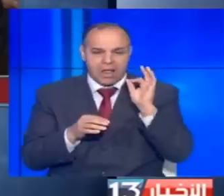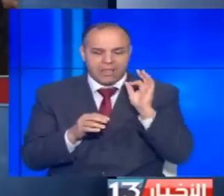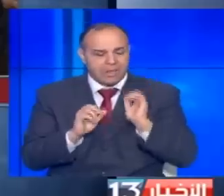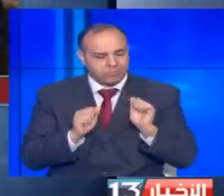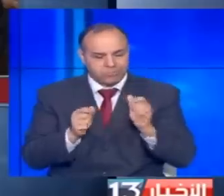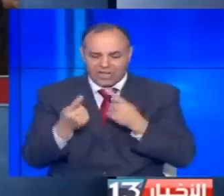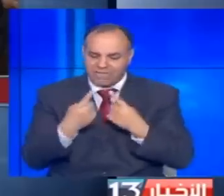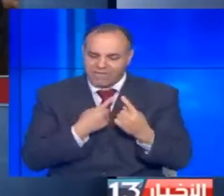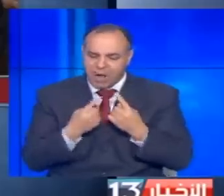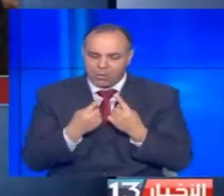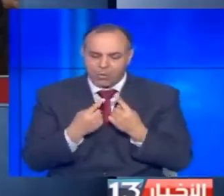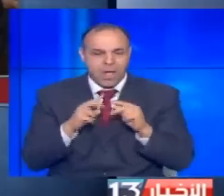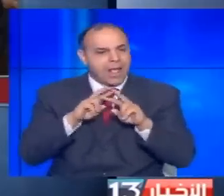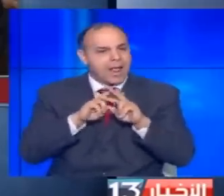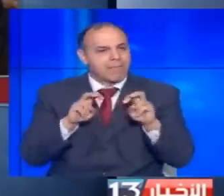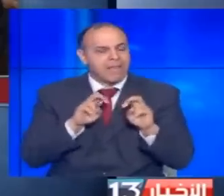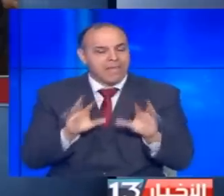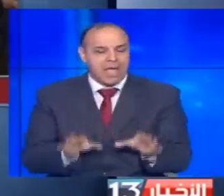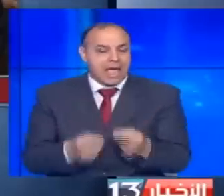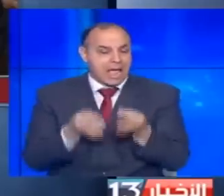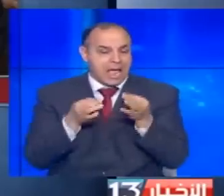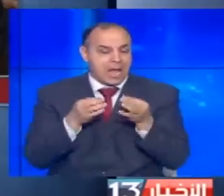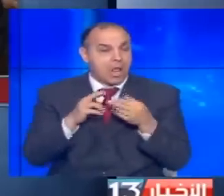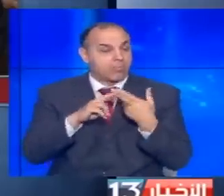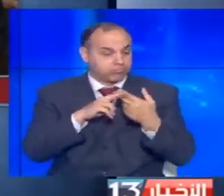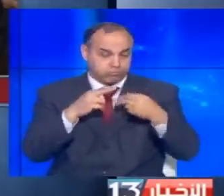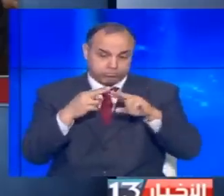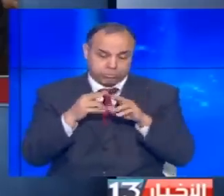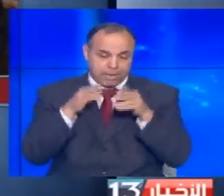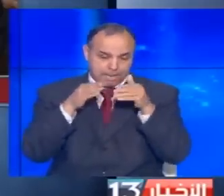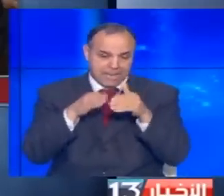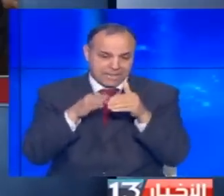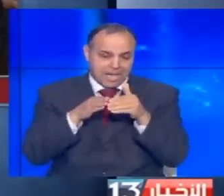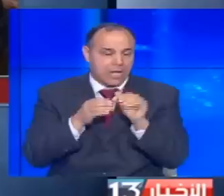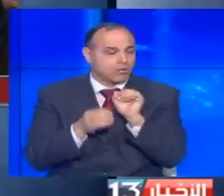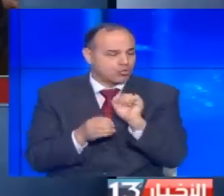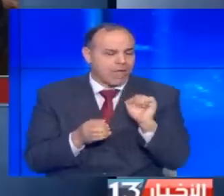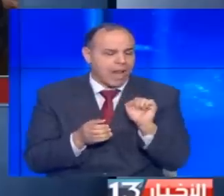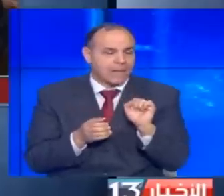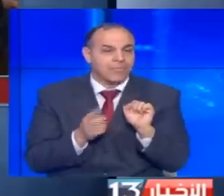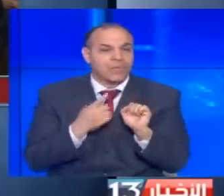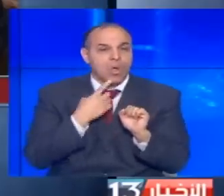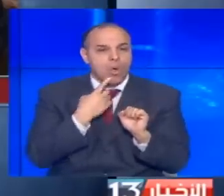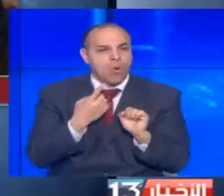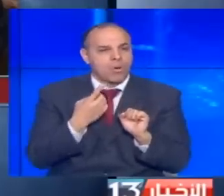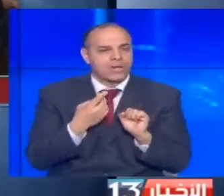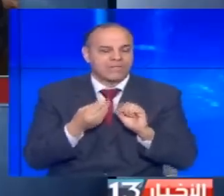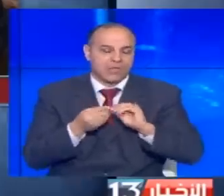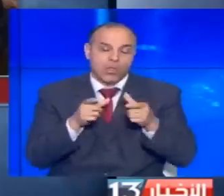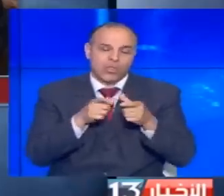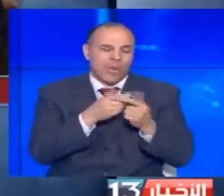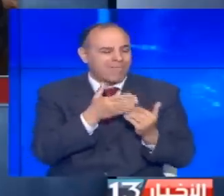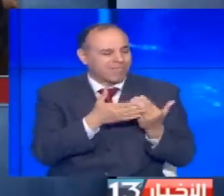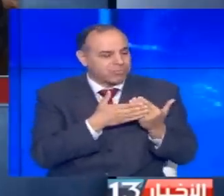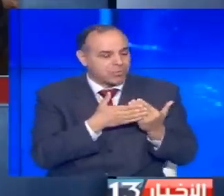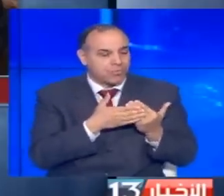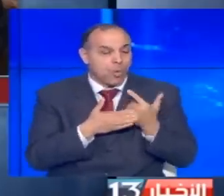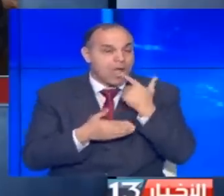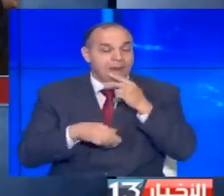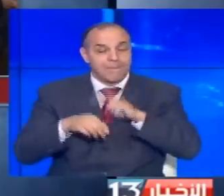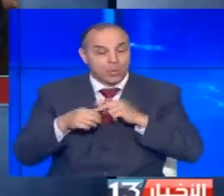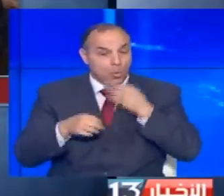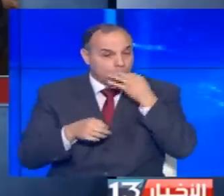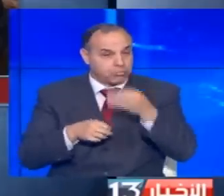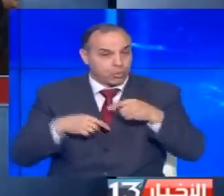معا والبحث عن حل يستجيب للمطالب الاجتماعيه ويراعي امكانات الدوله وقال الدهم ان ان